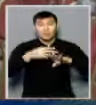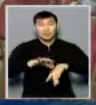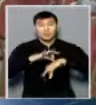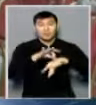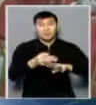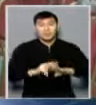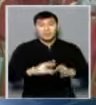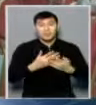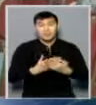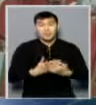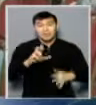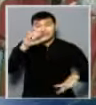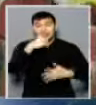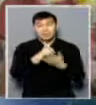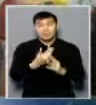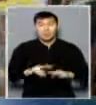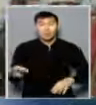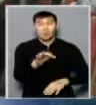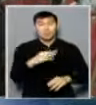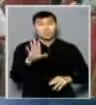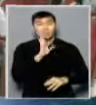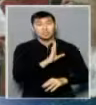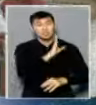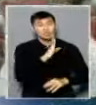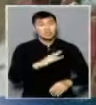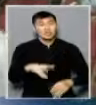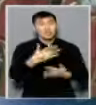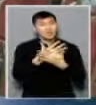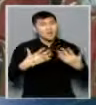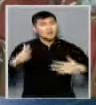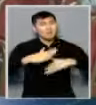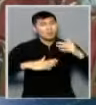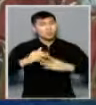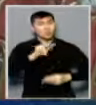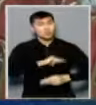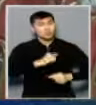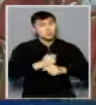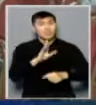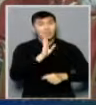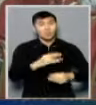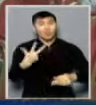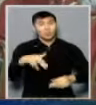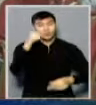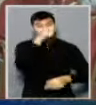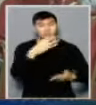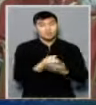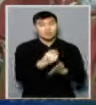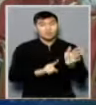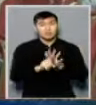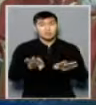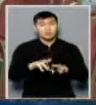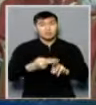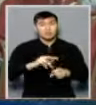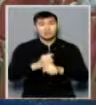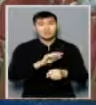біздің еліміздегі облысымыздағы әйелдердің сан түрлі салада жұмыс жасайтын әйелдердің осы 30 жылда жеткен